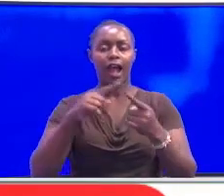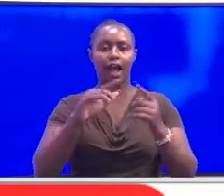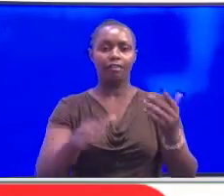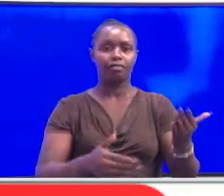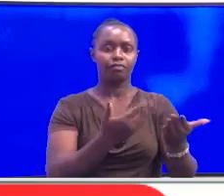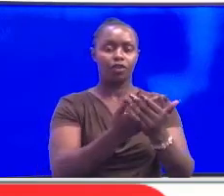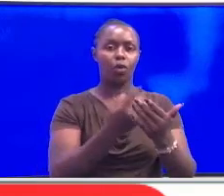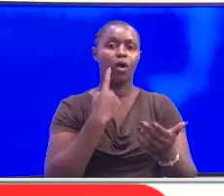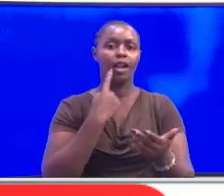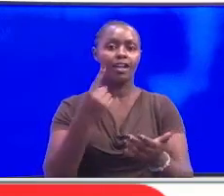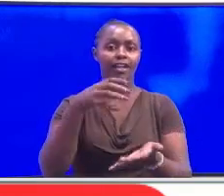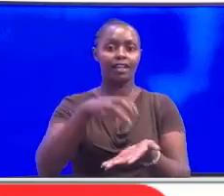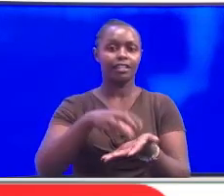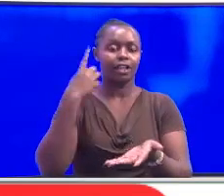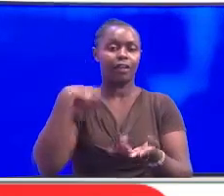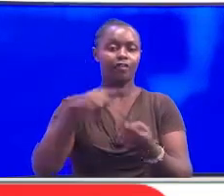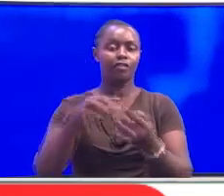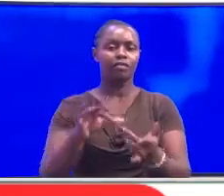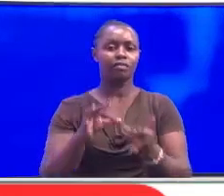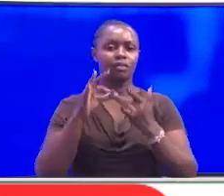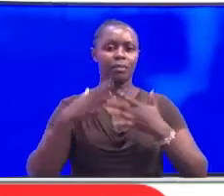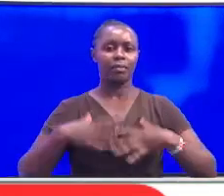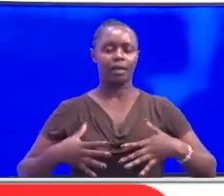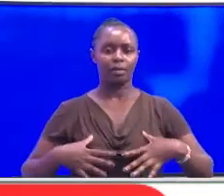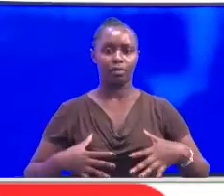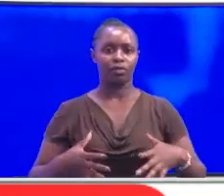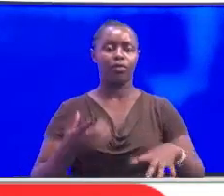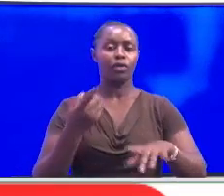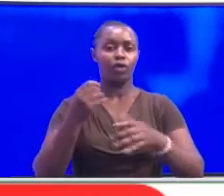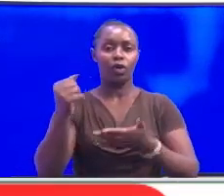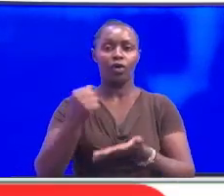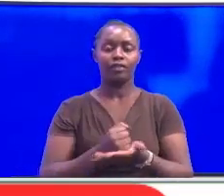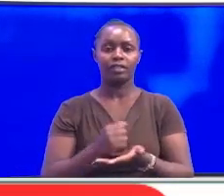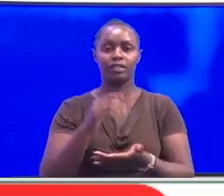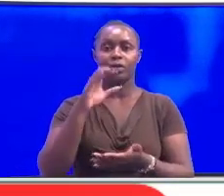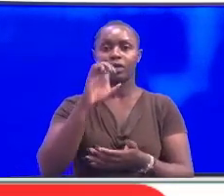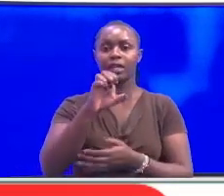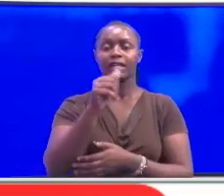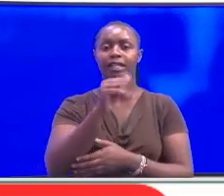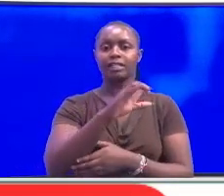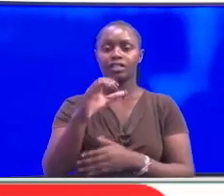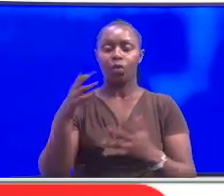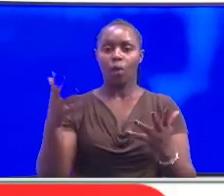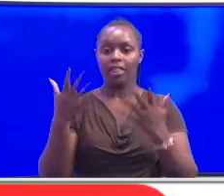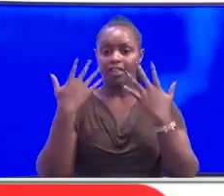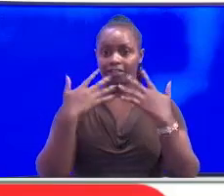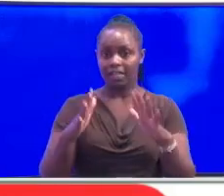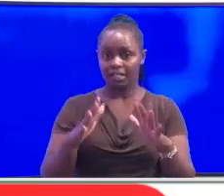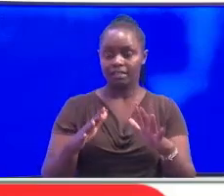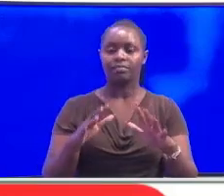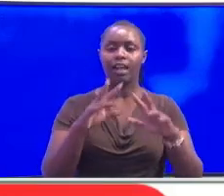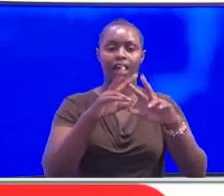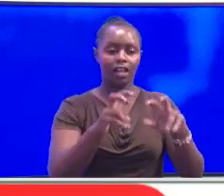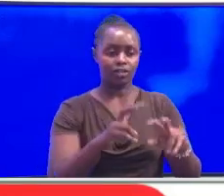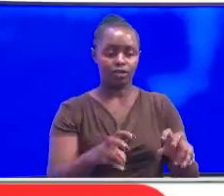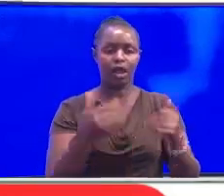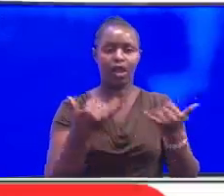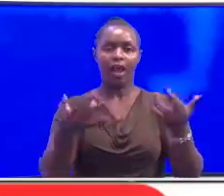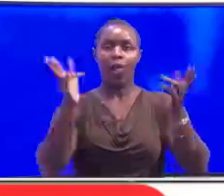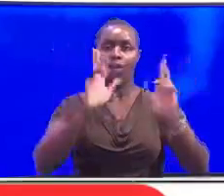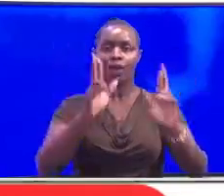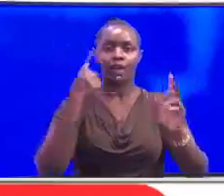watu mashuhuri kwa ofisi ya mkurugenzi wa mashtaka ya umma, ambapo tume hiyo imekamilisha uchunguzi kwa lengo la kuwafungulia